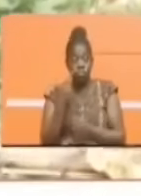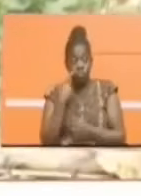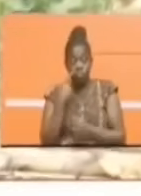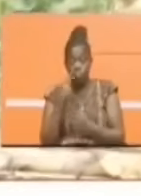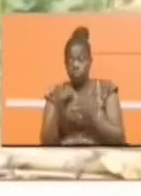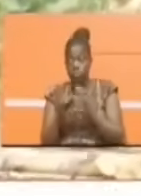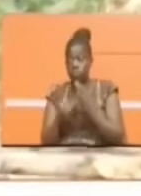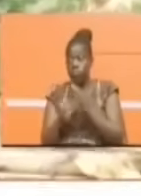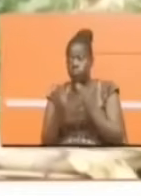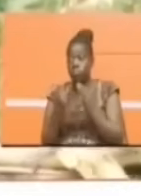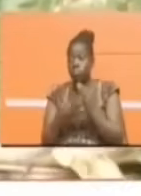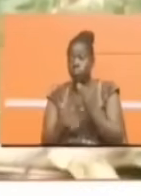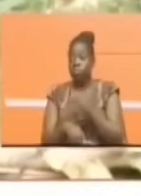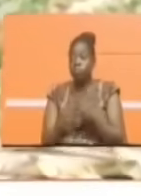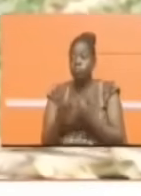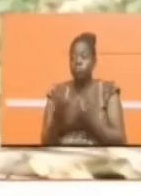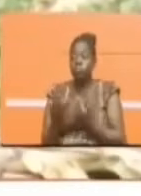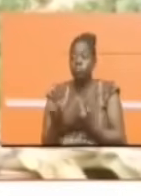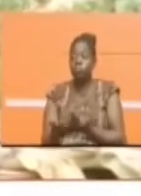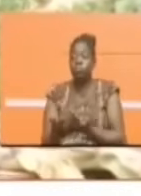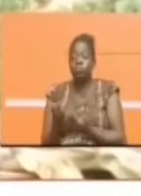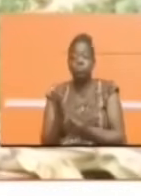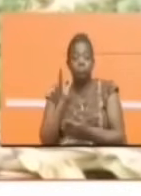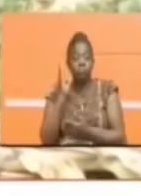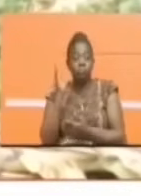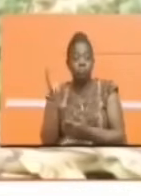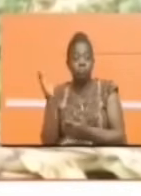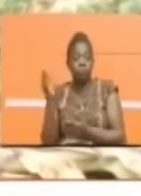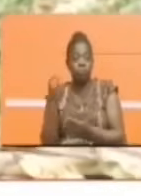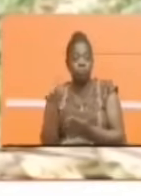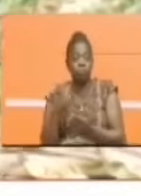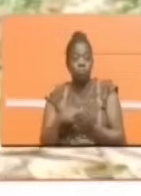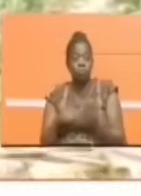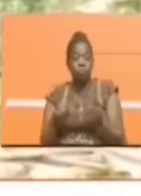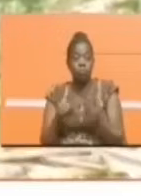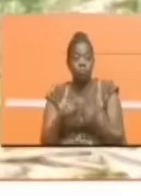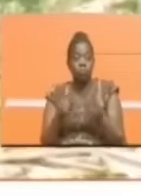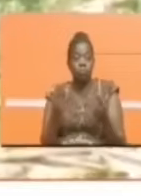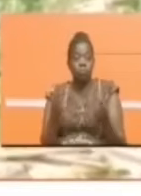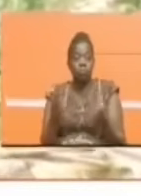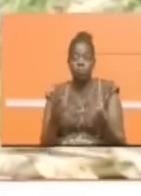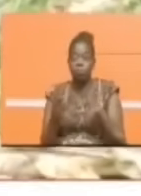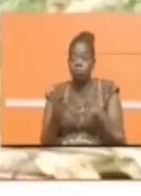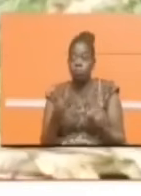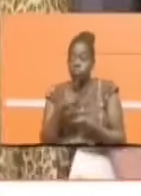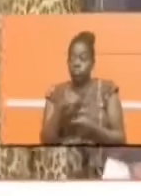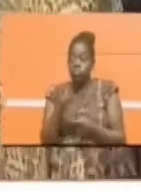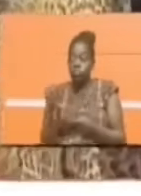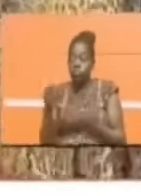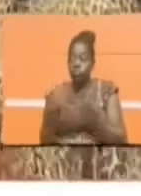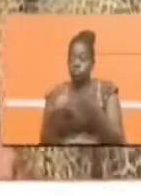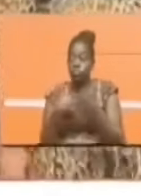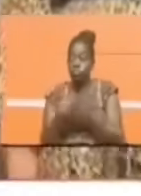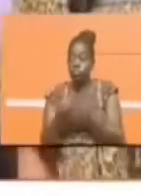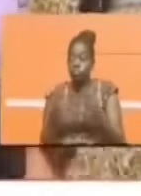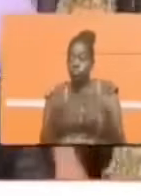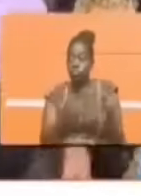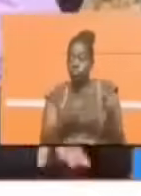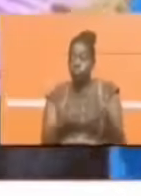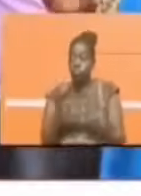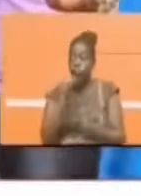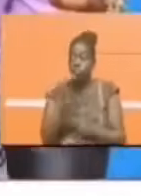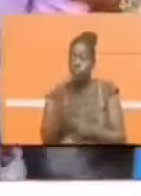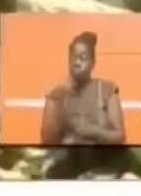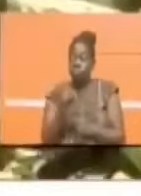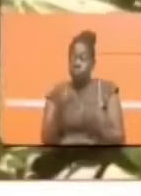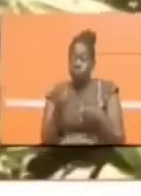ki ate era nga twabulidde tumaze okuwulira nti n'okumukiba baamututte muki mukomera balumiza omukadde Nantumbwe okweteeka